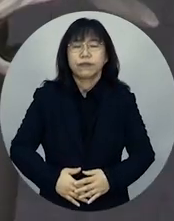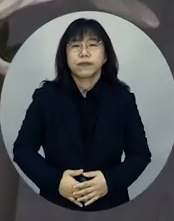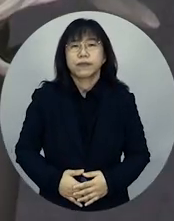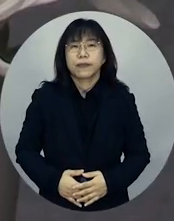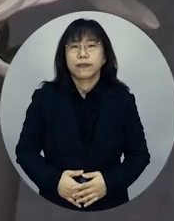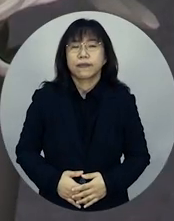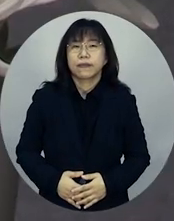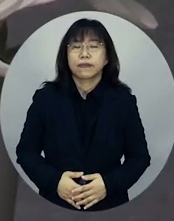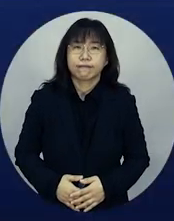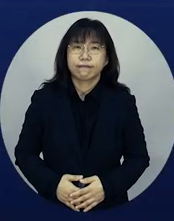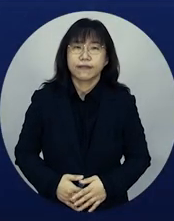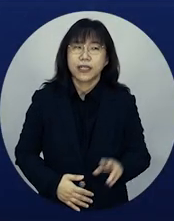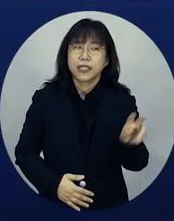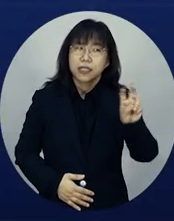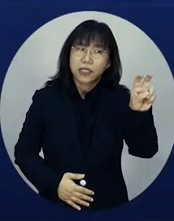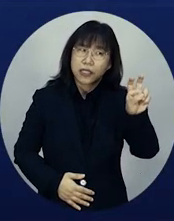있습니다.